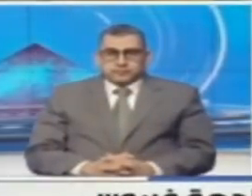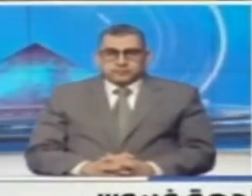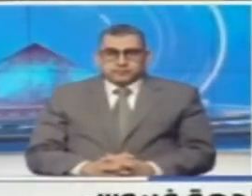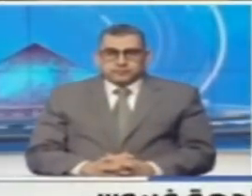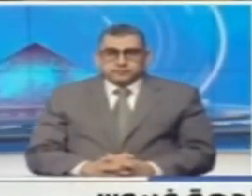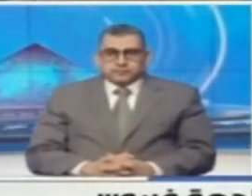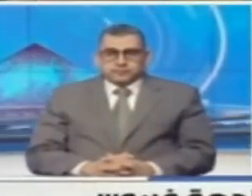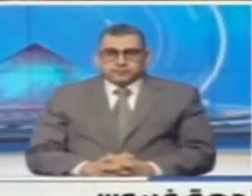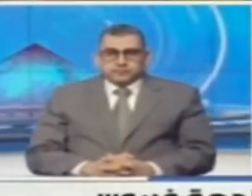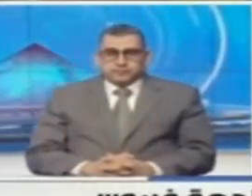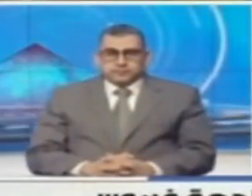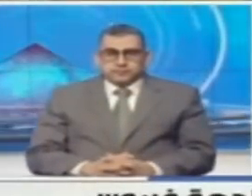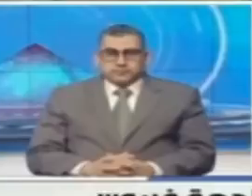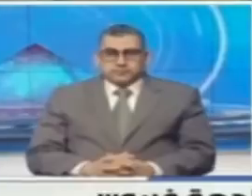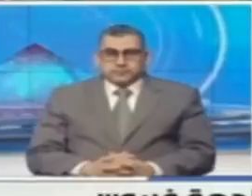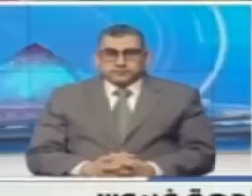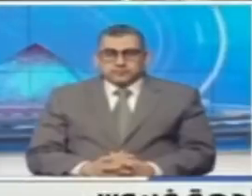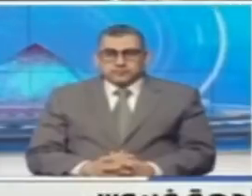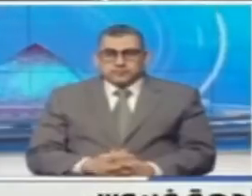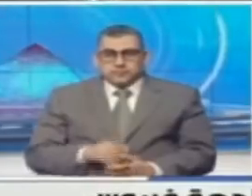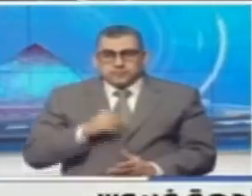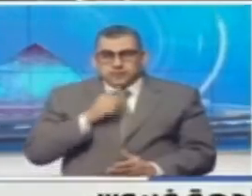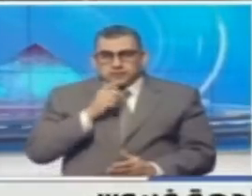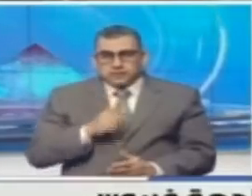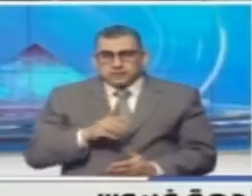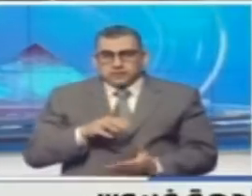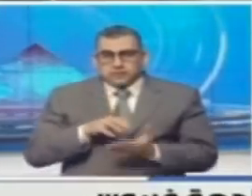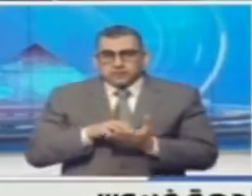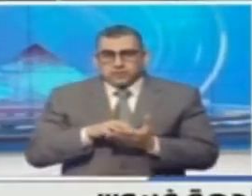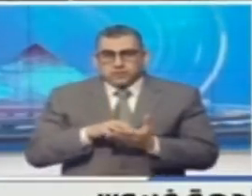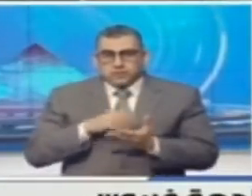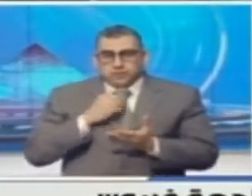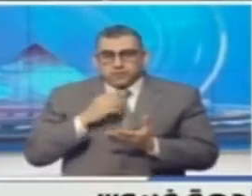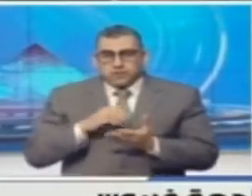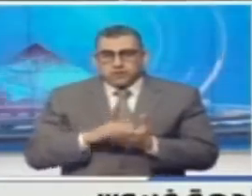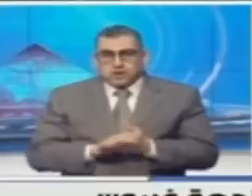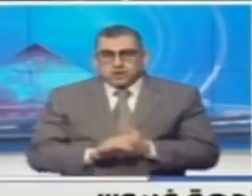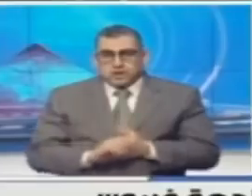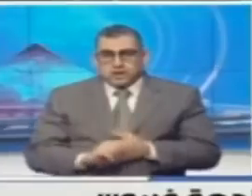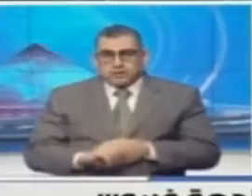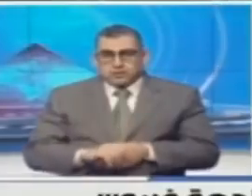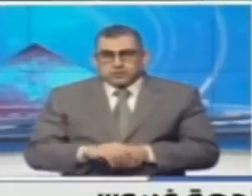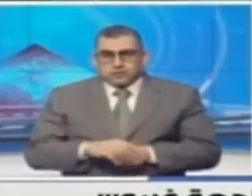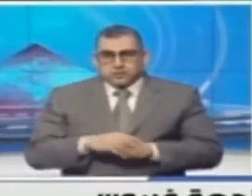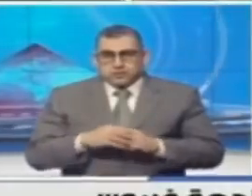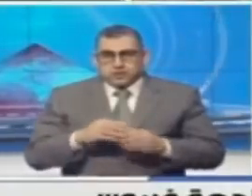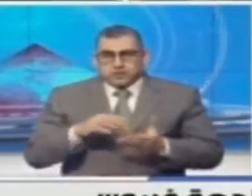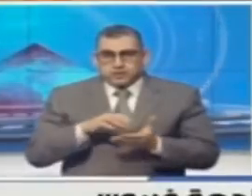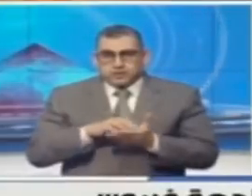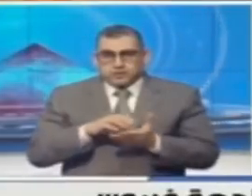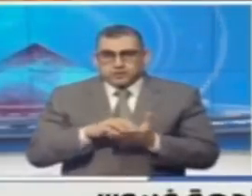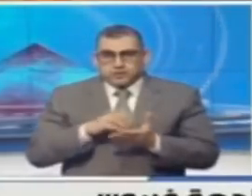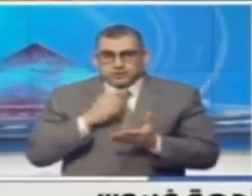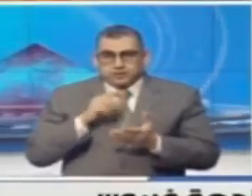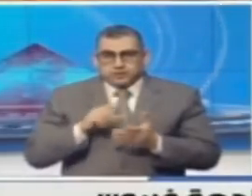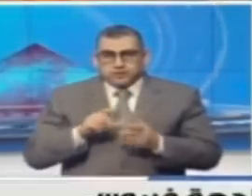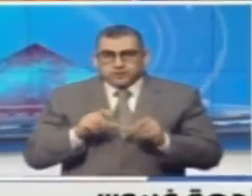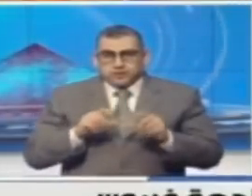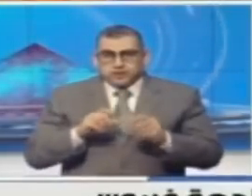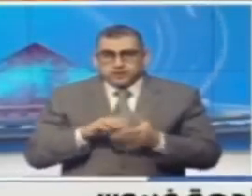منذ ظهور فيروس كورونا وتعمل وزارة النقل على الحد من انتشار العدوى بين مستخدمي وسائل النقل التابعة